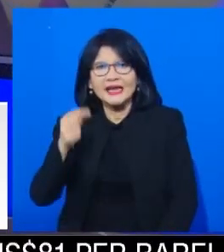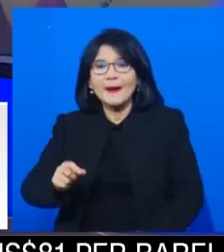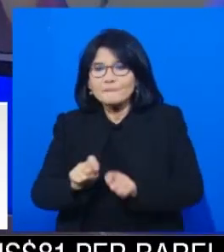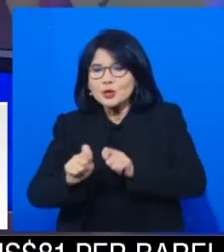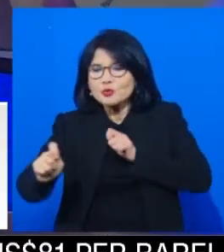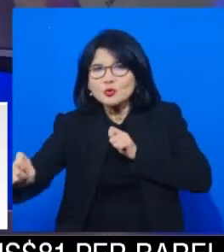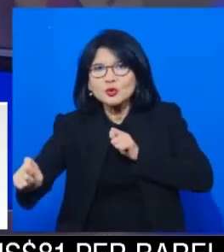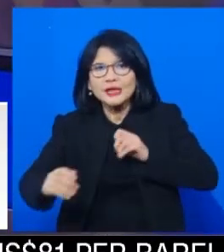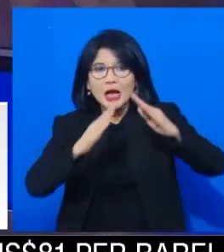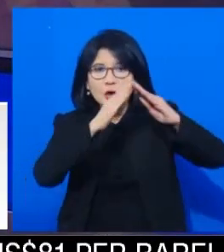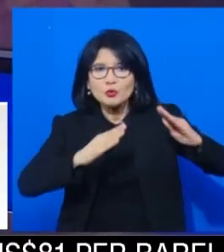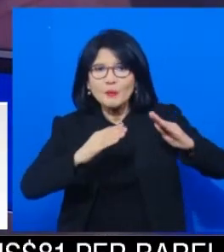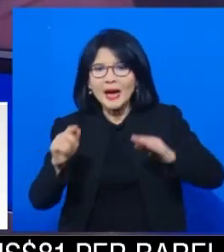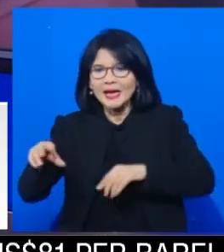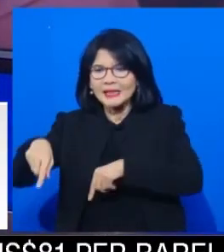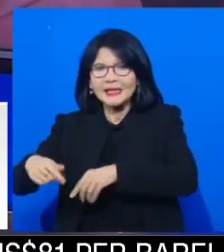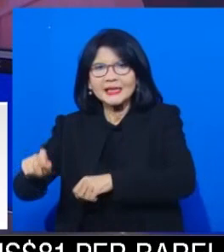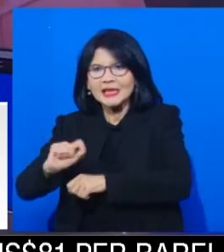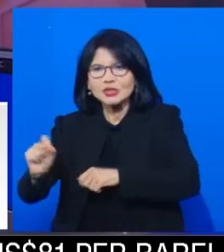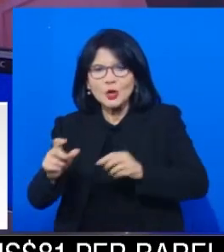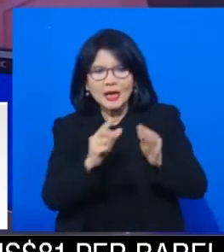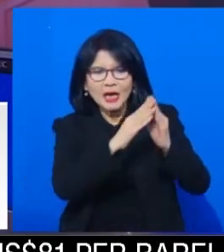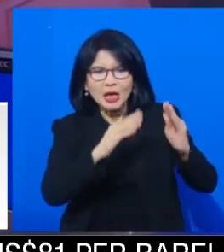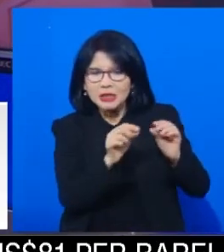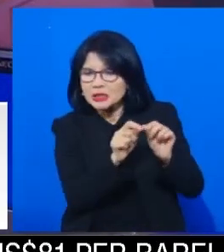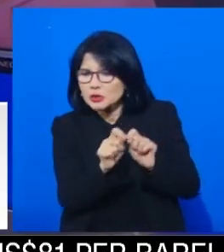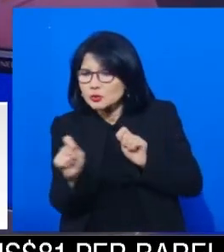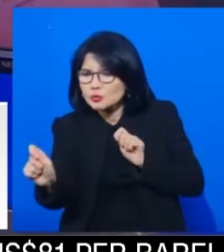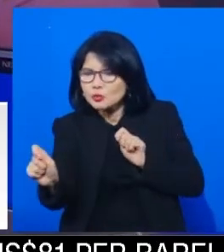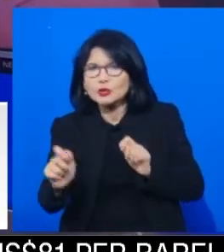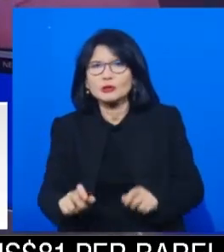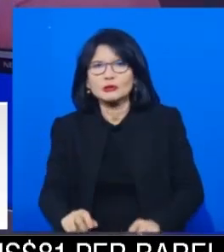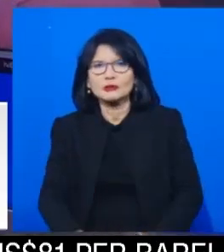sekolah menggunakan meteran untuk membuktikan adanya indikasi kecurangan.